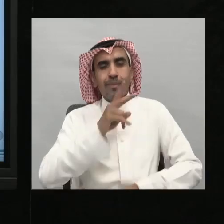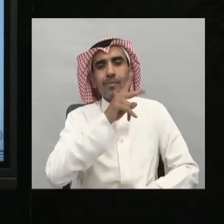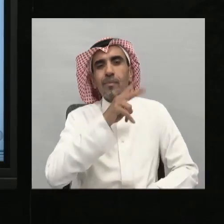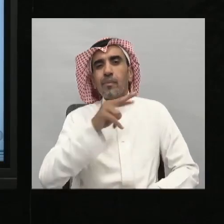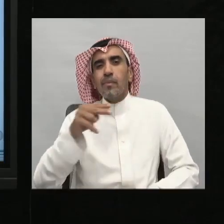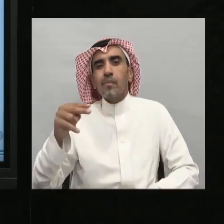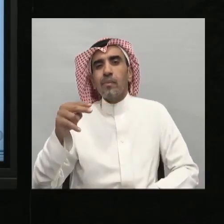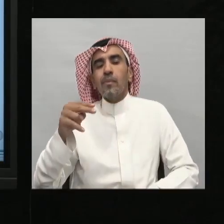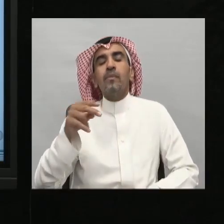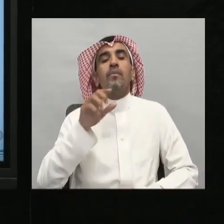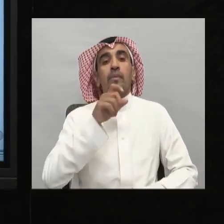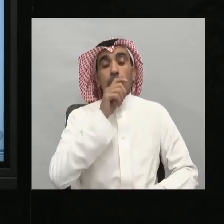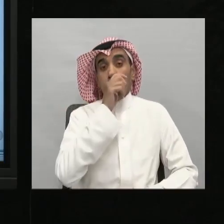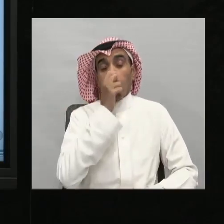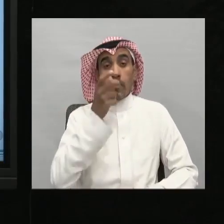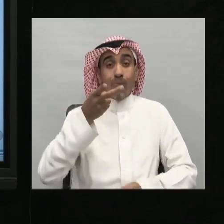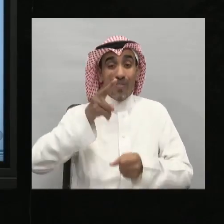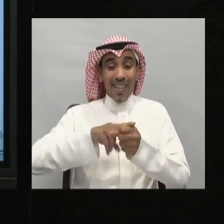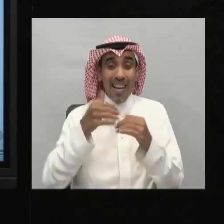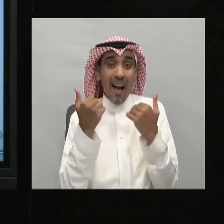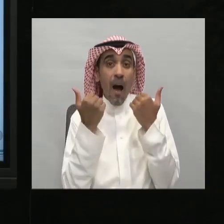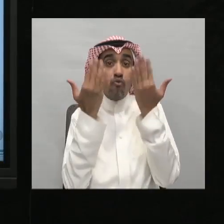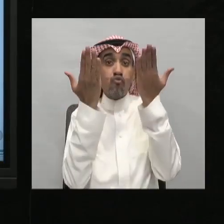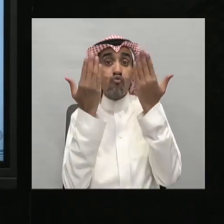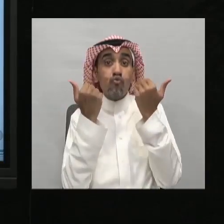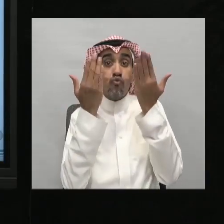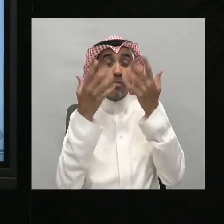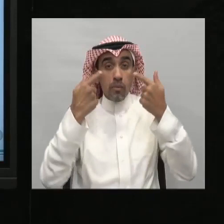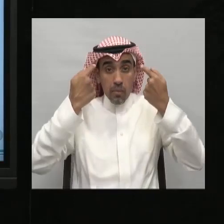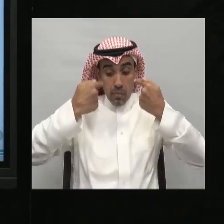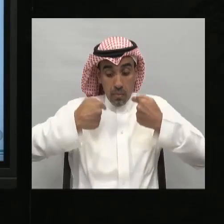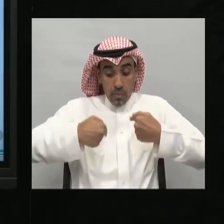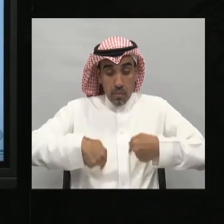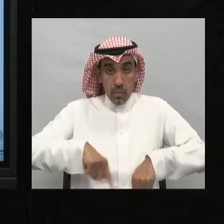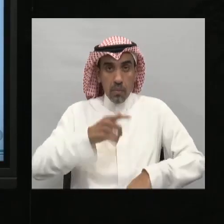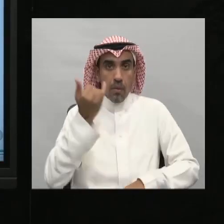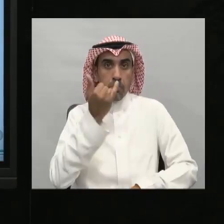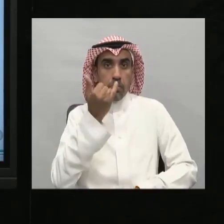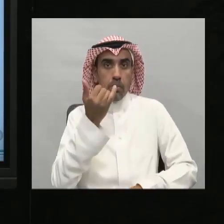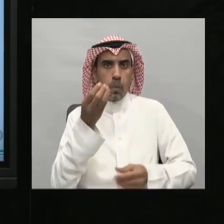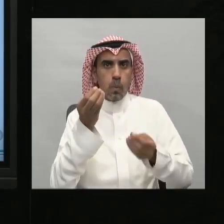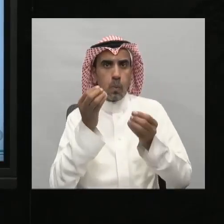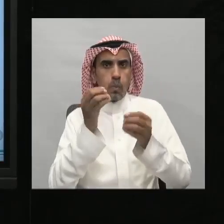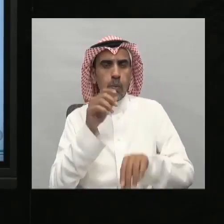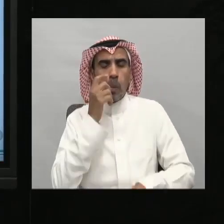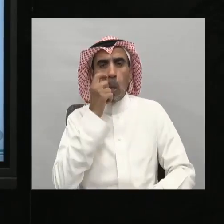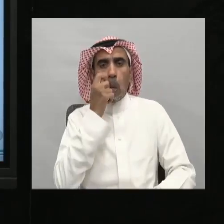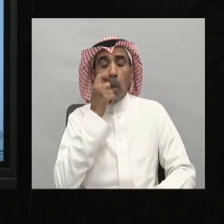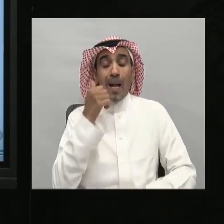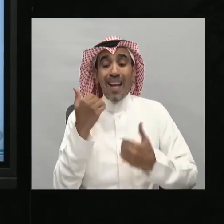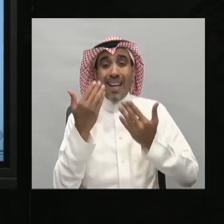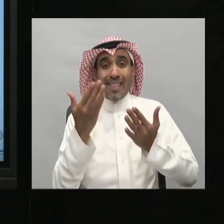الأنسجة. أيضا نجد أن الطبقة الخارجية للجسم لها أهمية كبيرة جدا. ما هي أهمية الطبقة